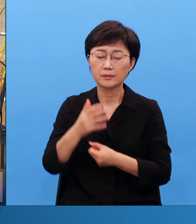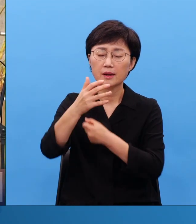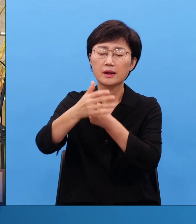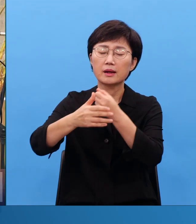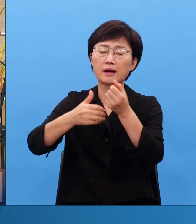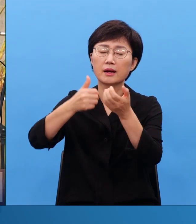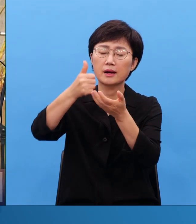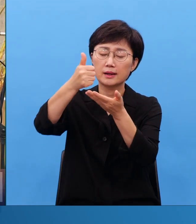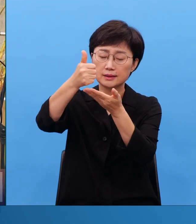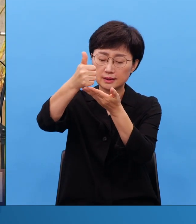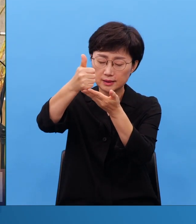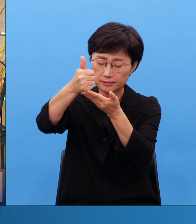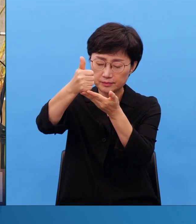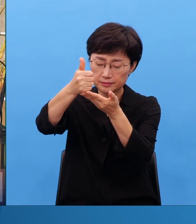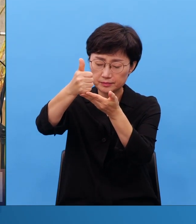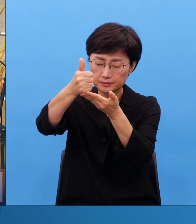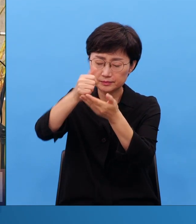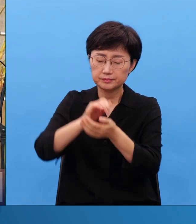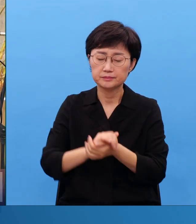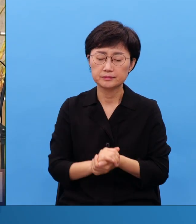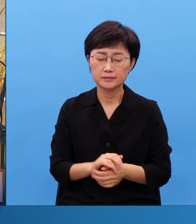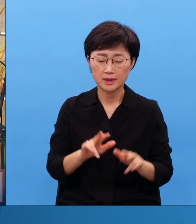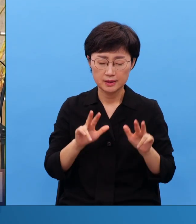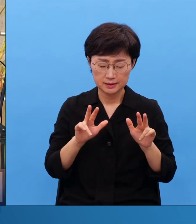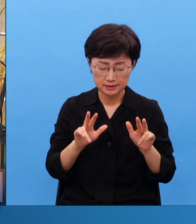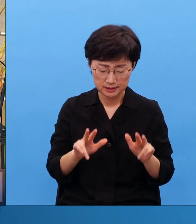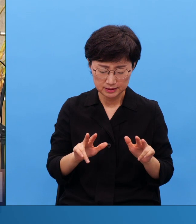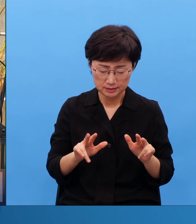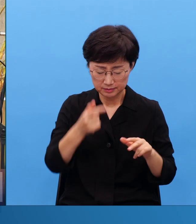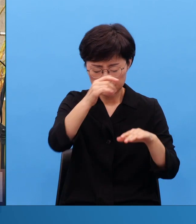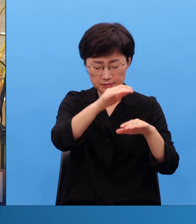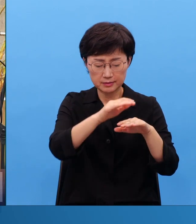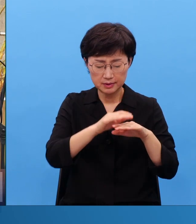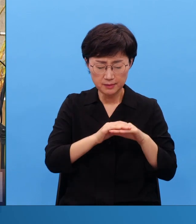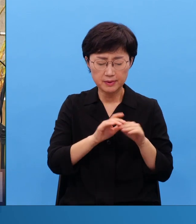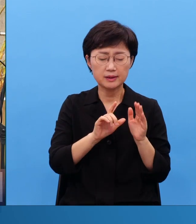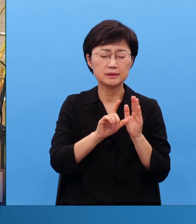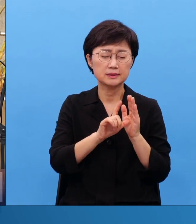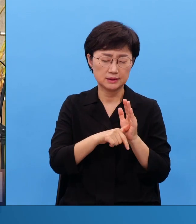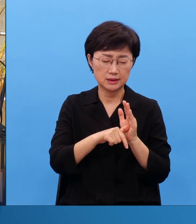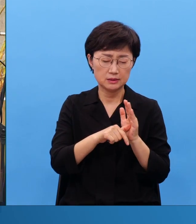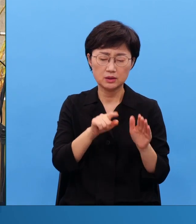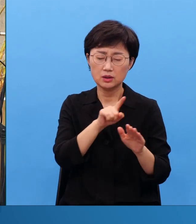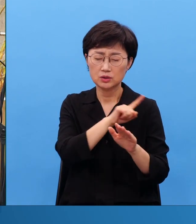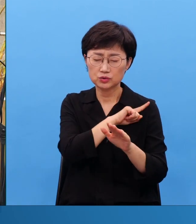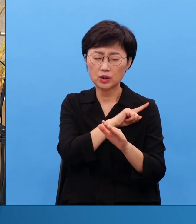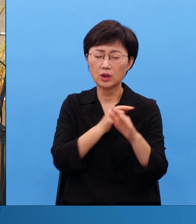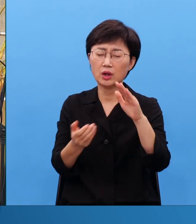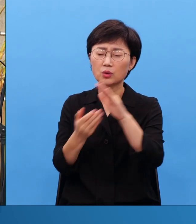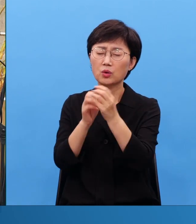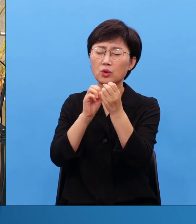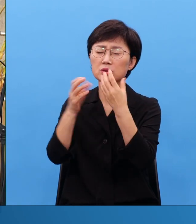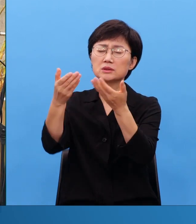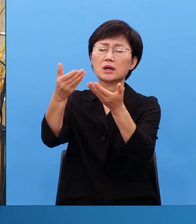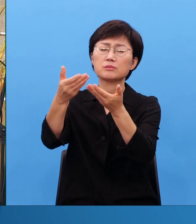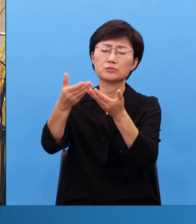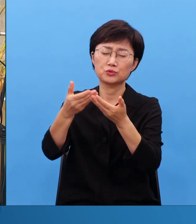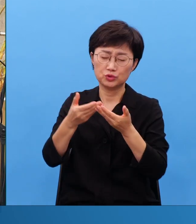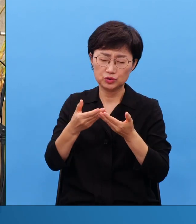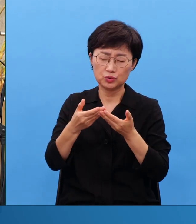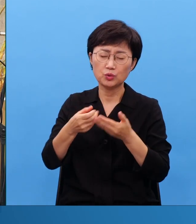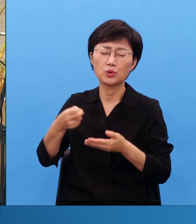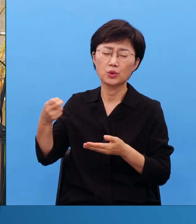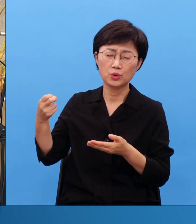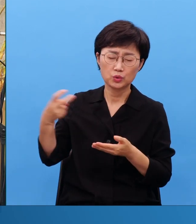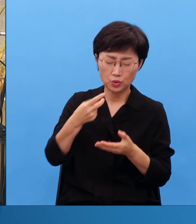하나님, 이 시간 최고의 응답 누리는 예배와 기도의 축복 속으로 인도하심을 감사를 드립니다. Dear God, thank you for